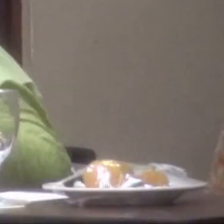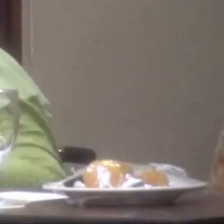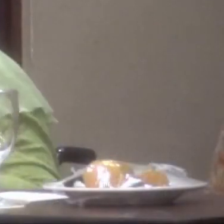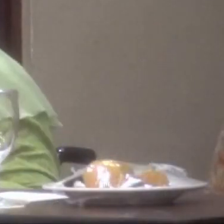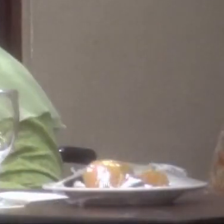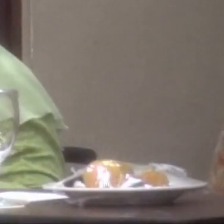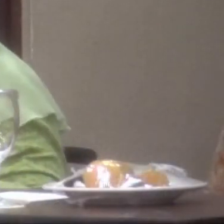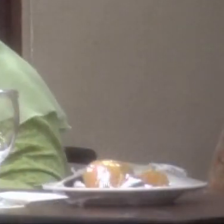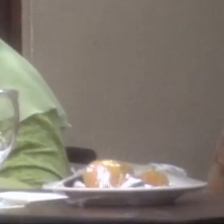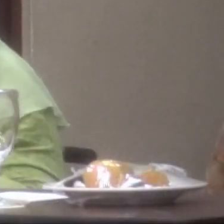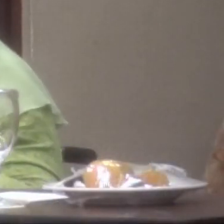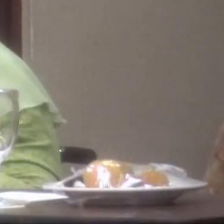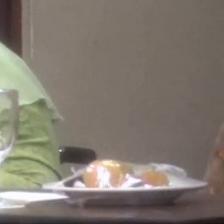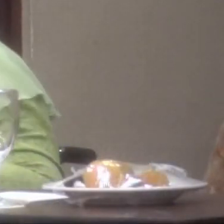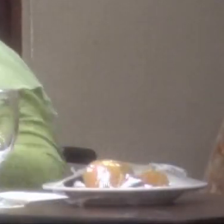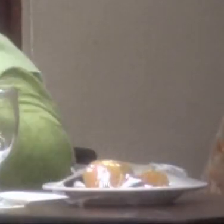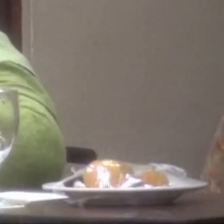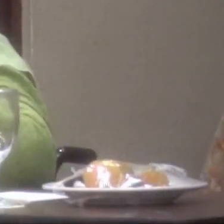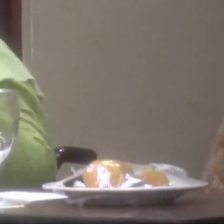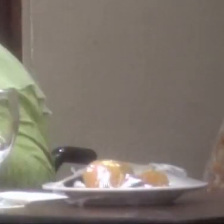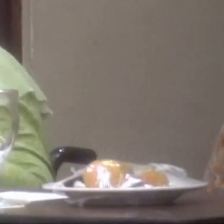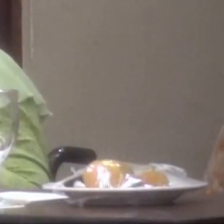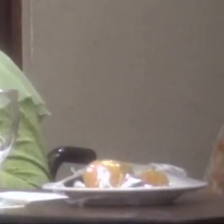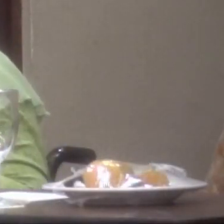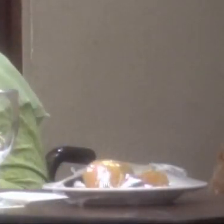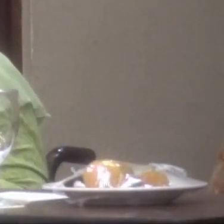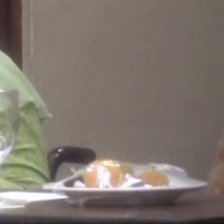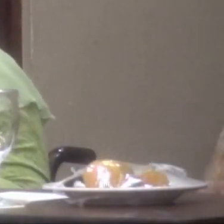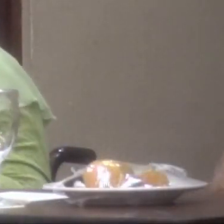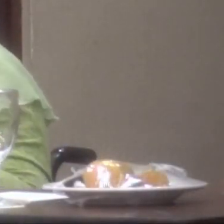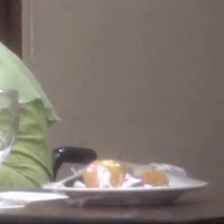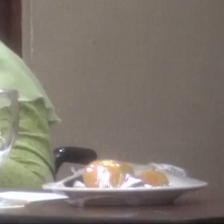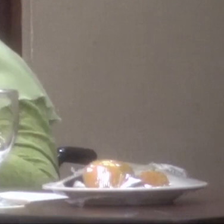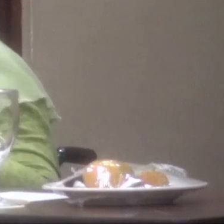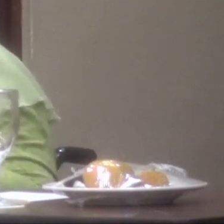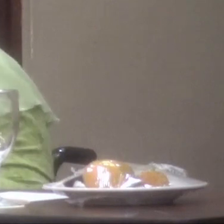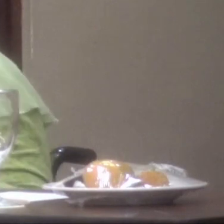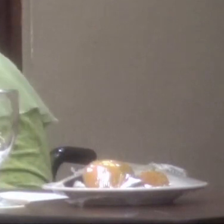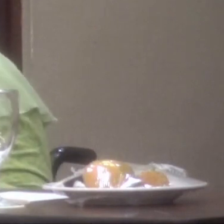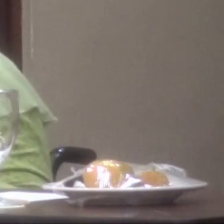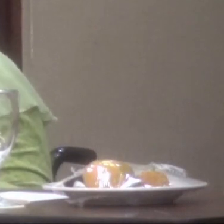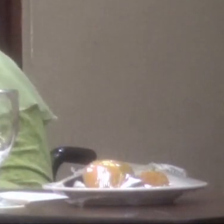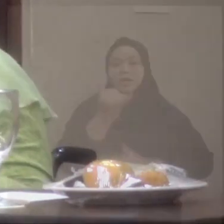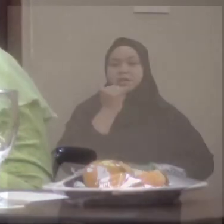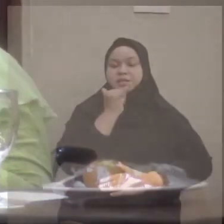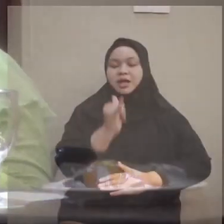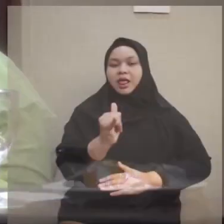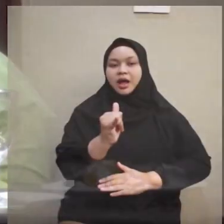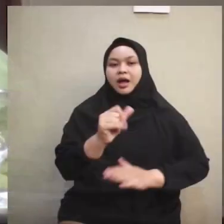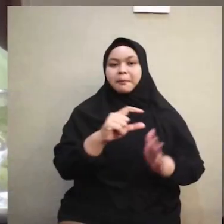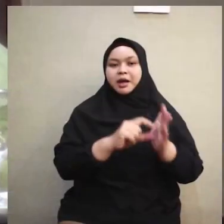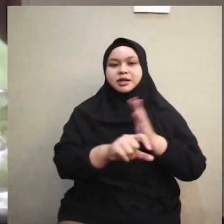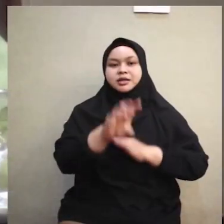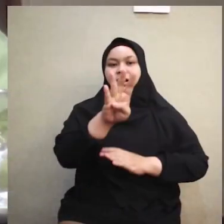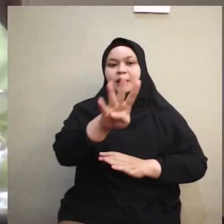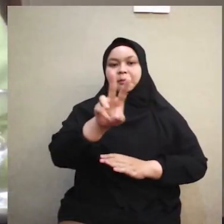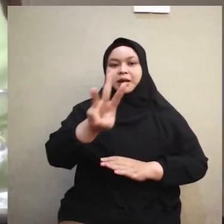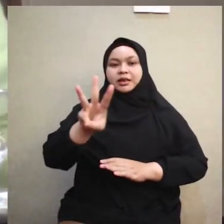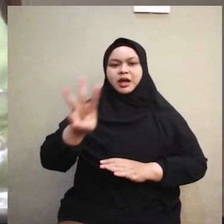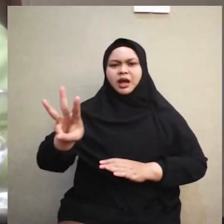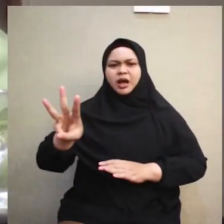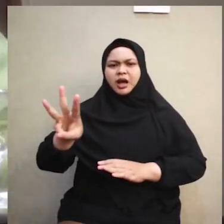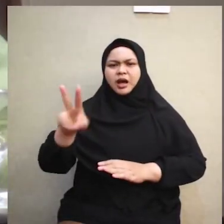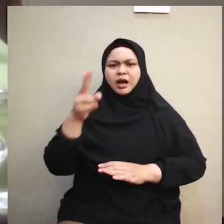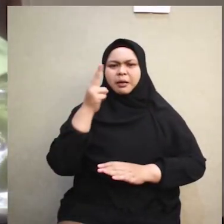bawah Pengampuan ini sebenarnya juga pasal yang salah tapi tidak pernah ada klarifikasi pasal 433 ya mata gelap ini